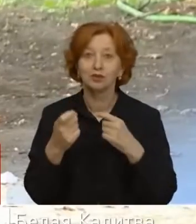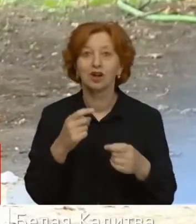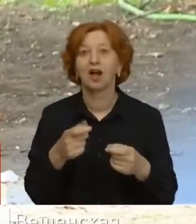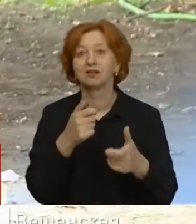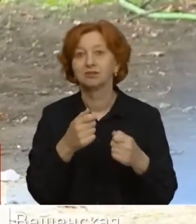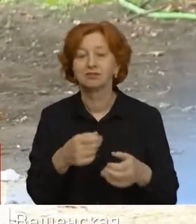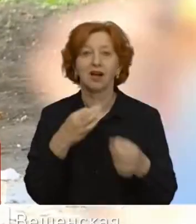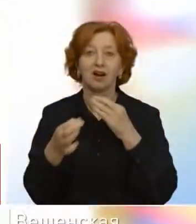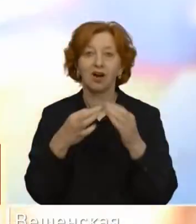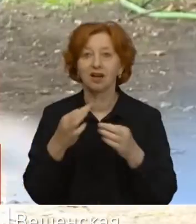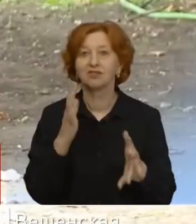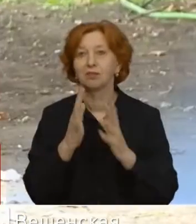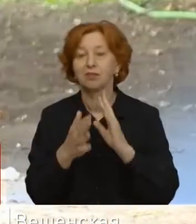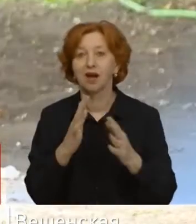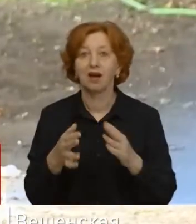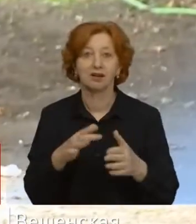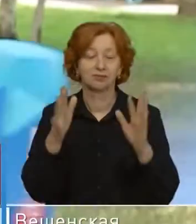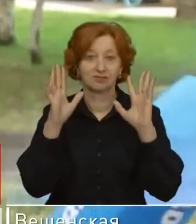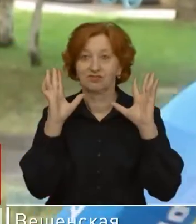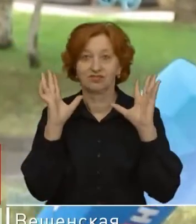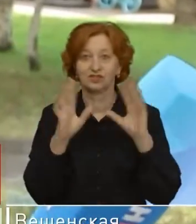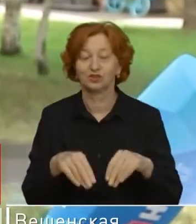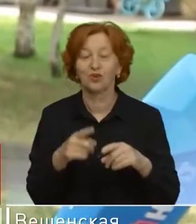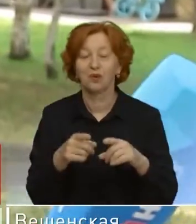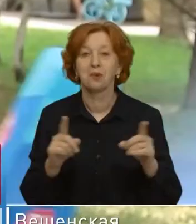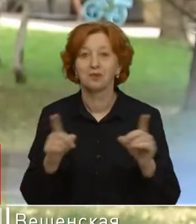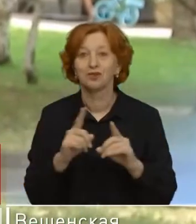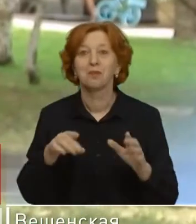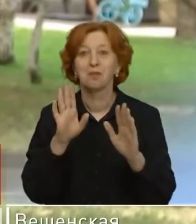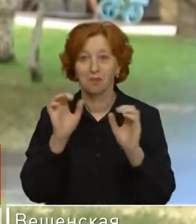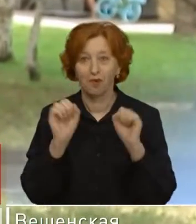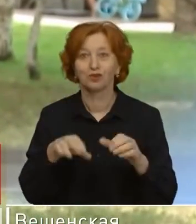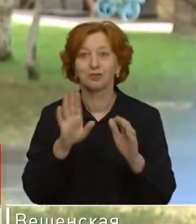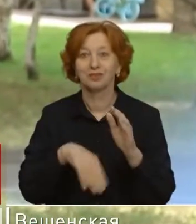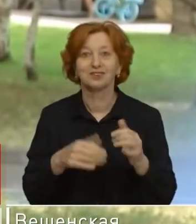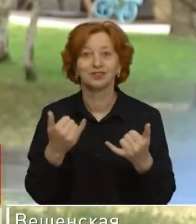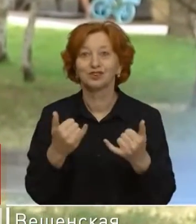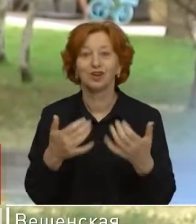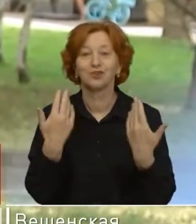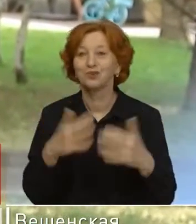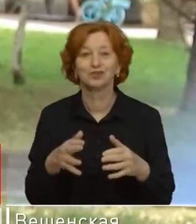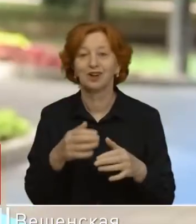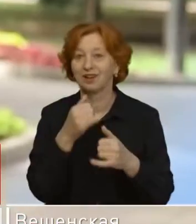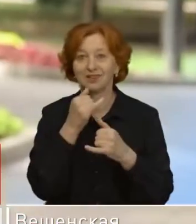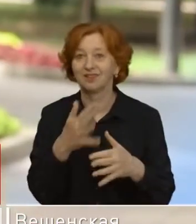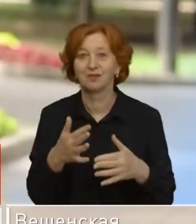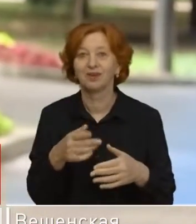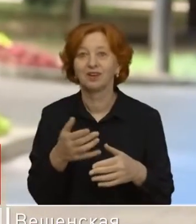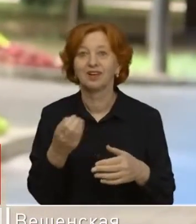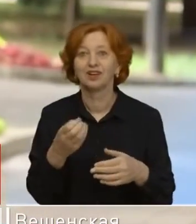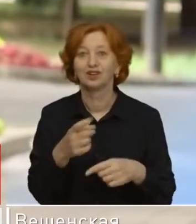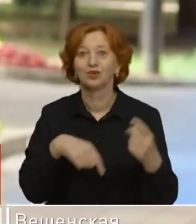онлайн-кошелек, карты, игры, музыка и даже документы. Можете обойтись без интернета? Наверное, сейчас нет уже в современном мире. Сейчас